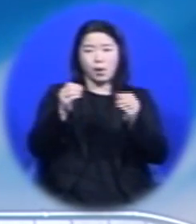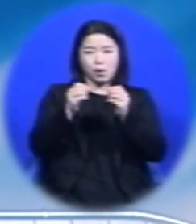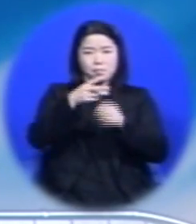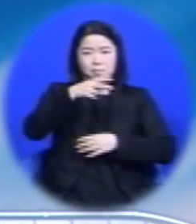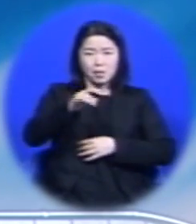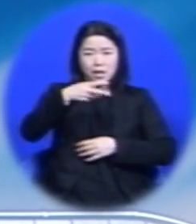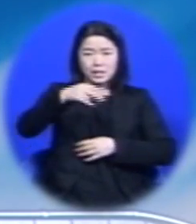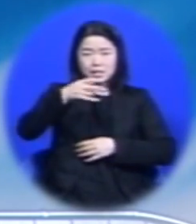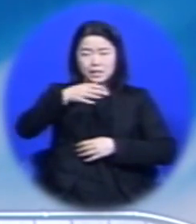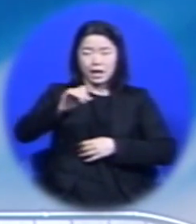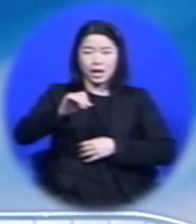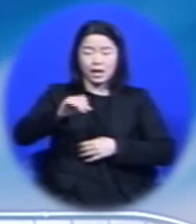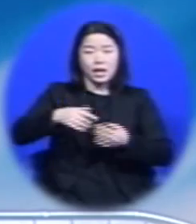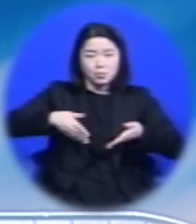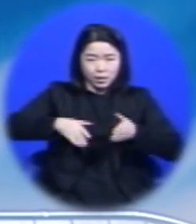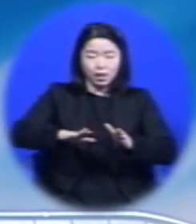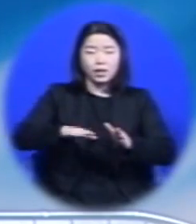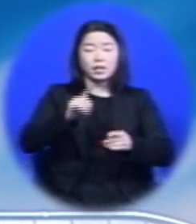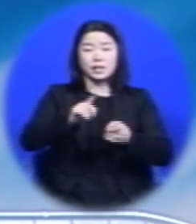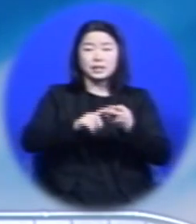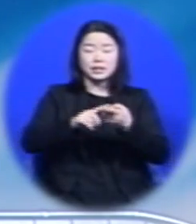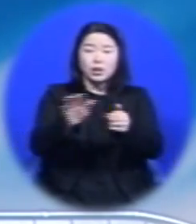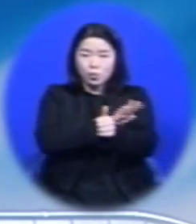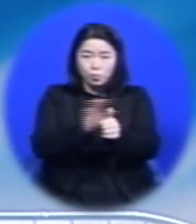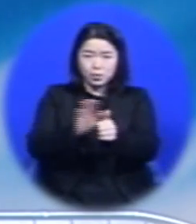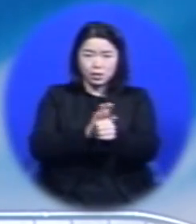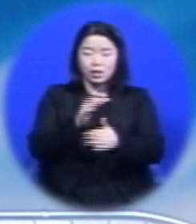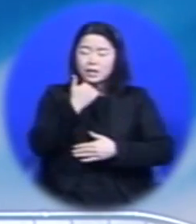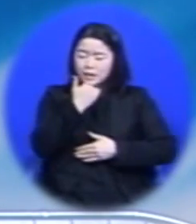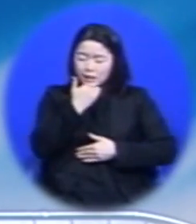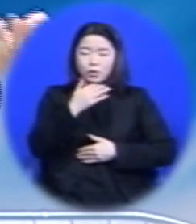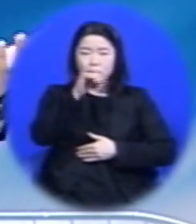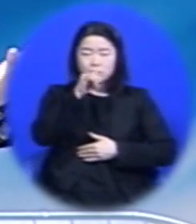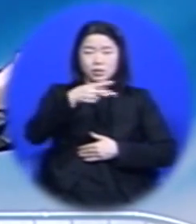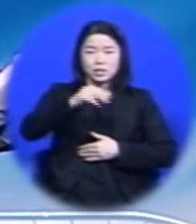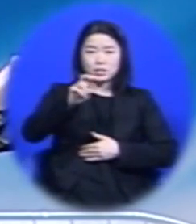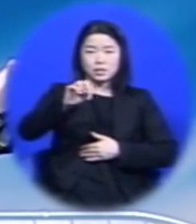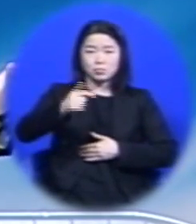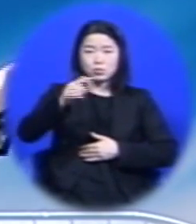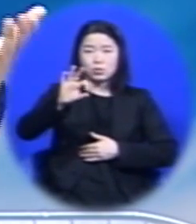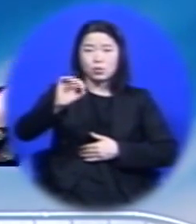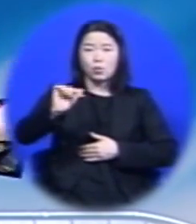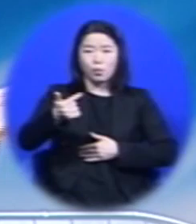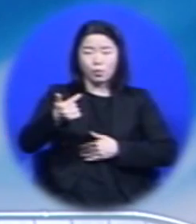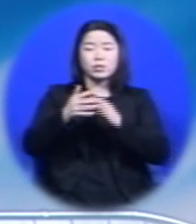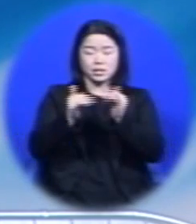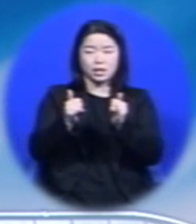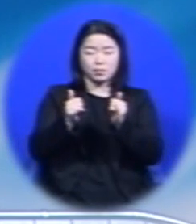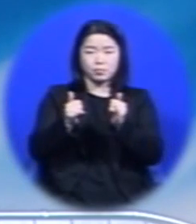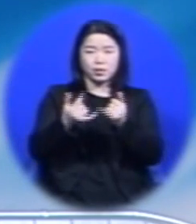나실 거라는 겁니다 그 하나님의 위로를 기다리고 있었어요 시므온이 그런